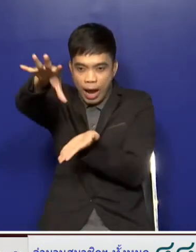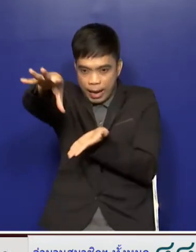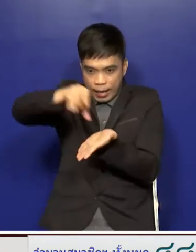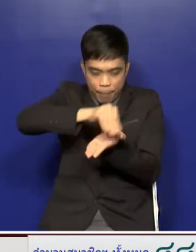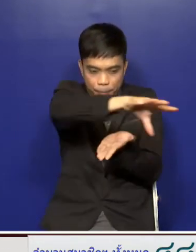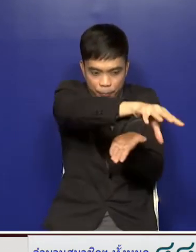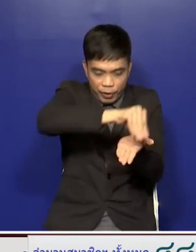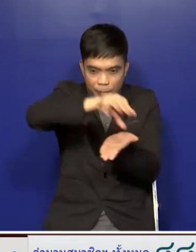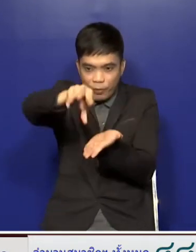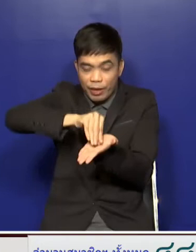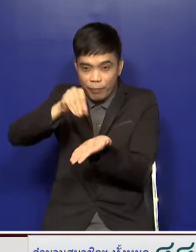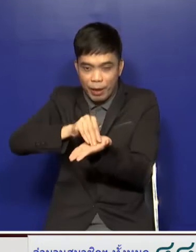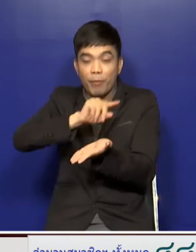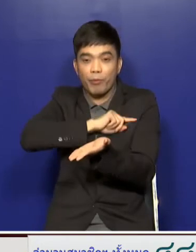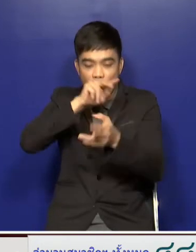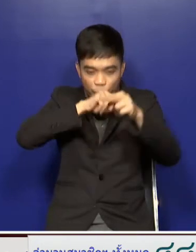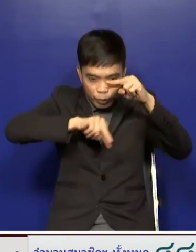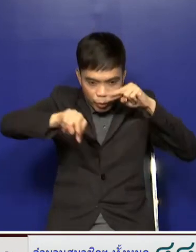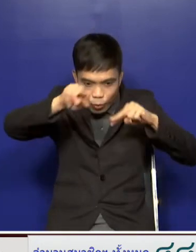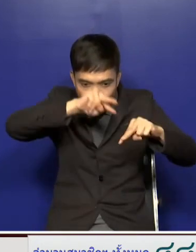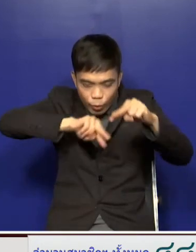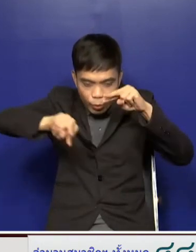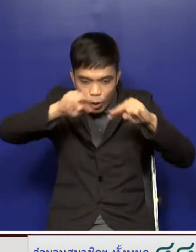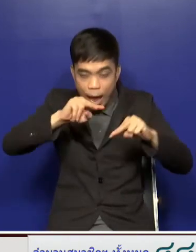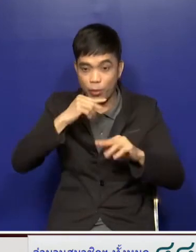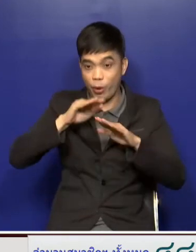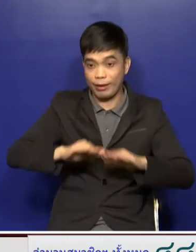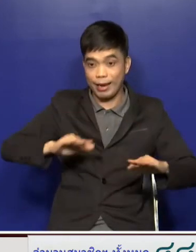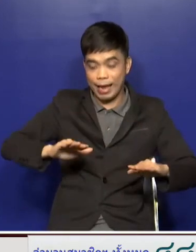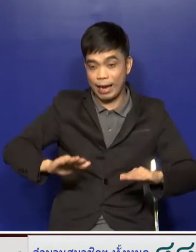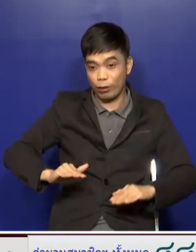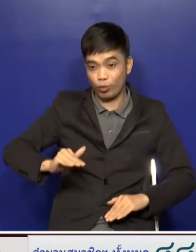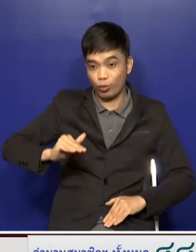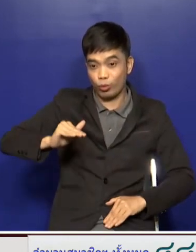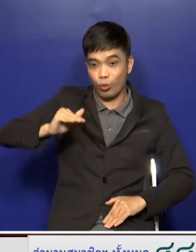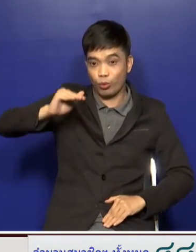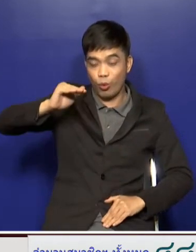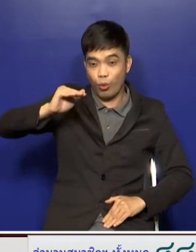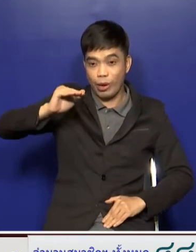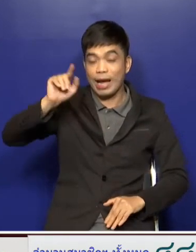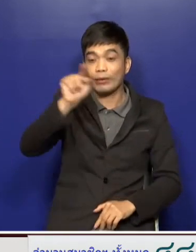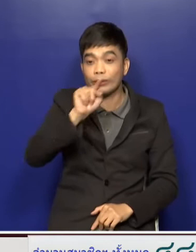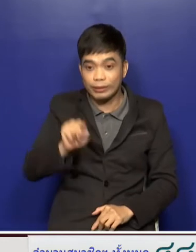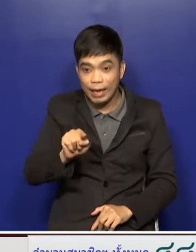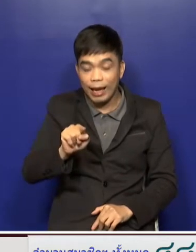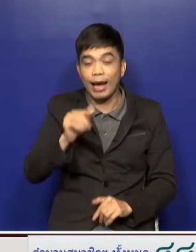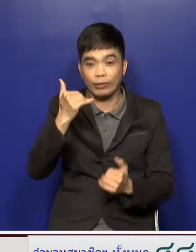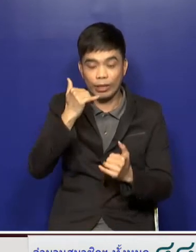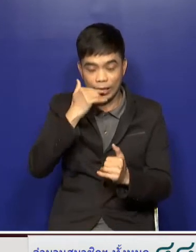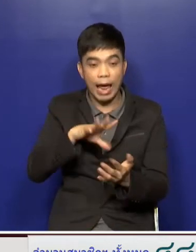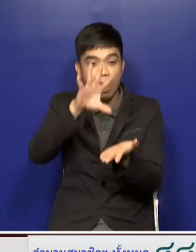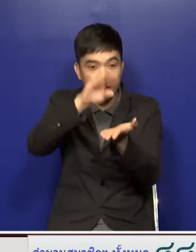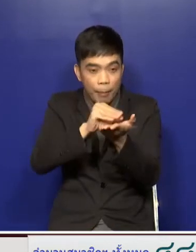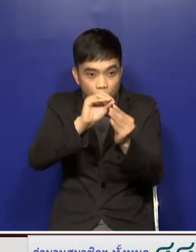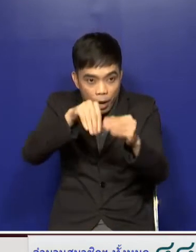ื่ให้ดูแลเด็ก เด็กทกำลงเติบตวใน Generation ที่เป็น Alpha จะได้เข้าถงข้อมพวกนี้มีความร